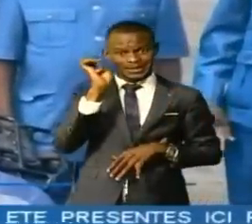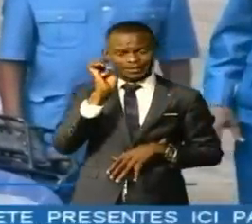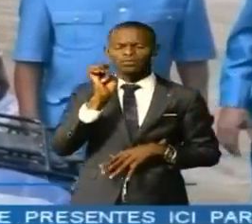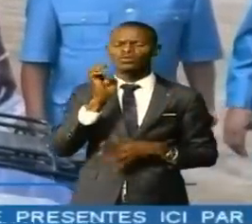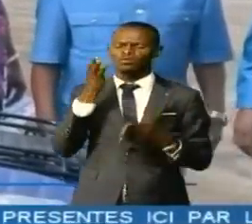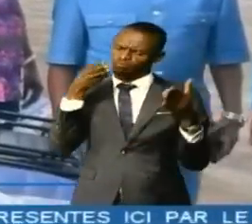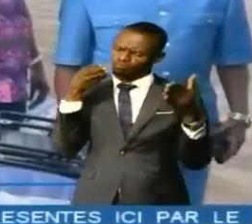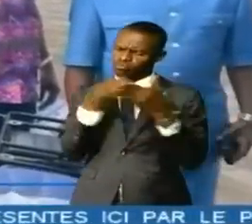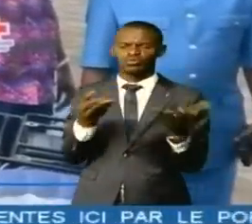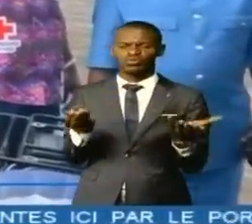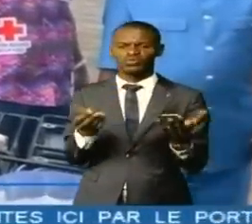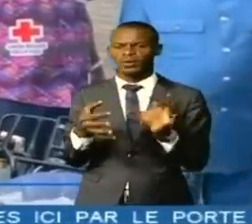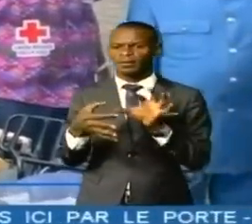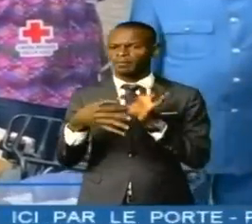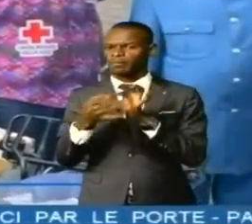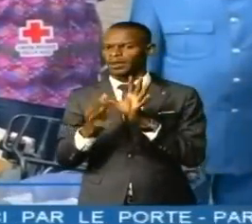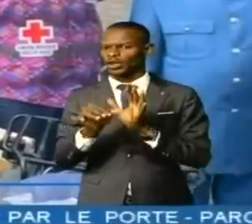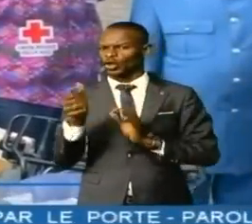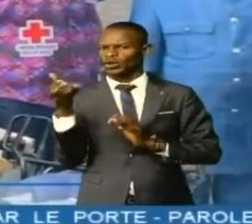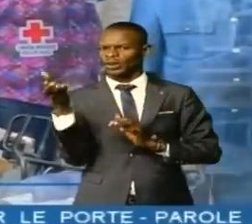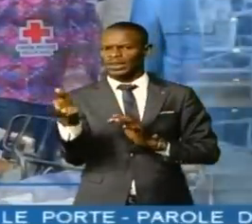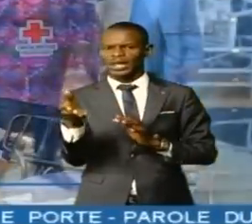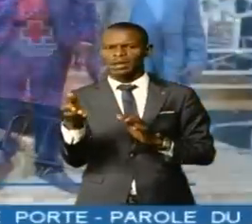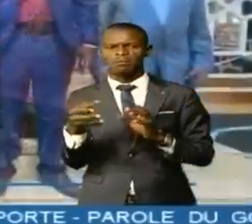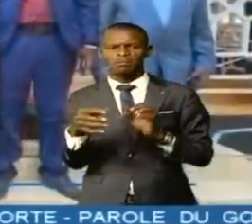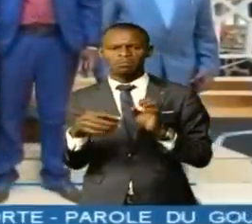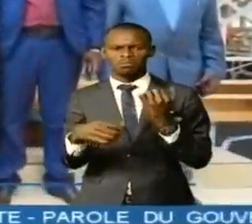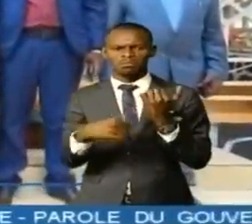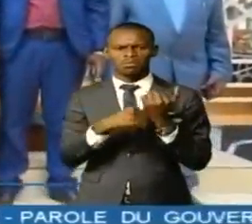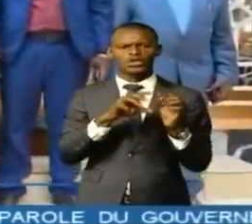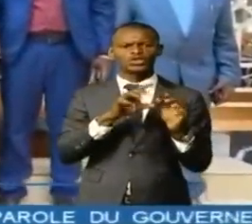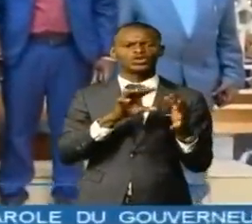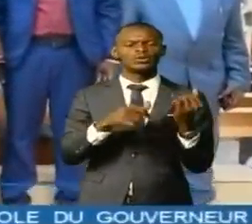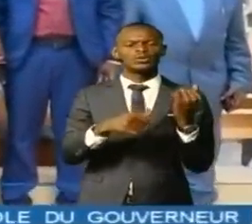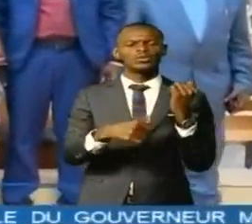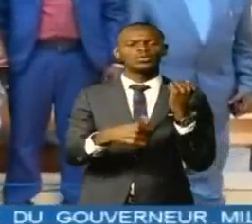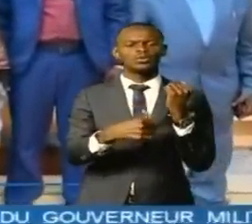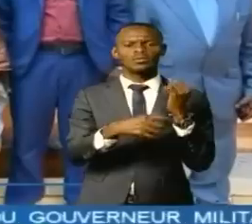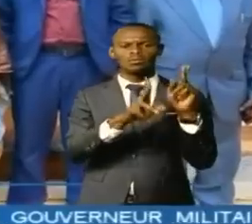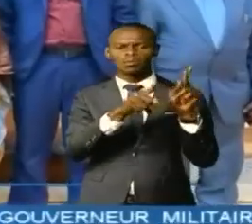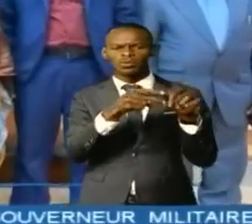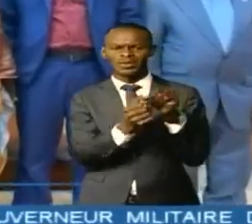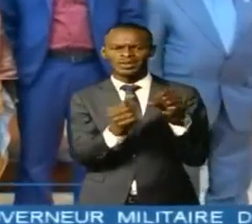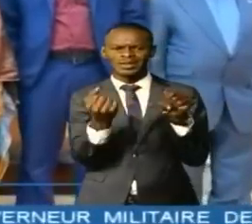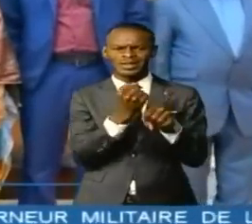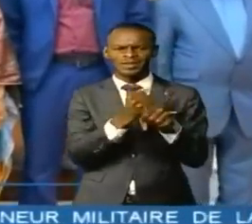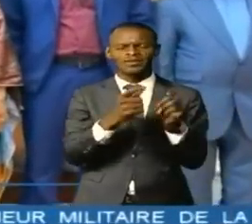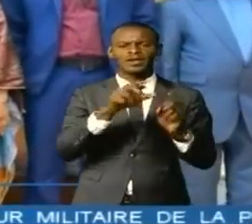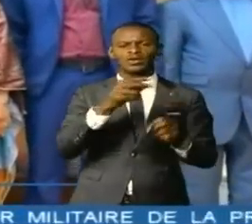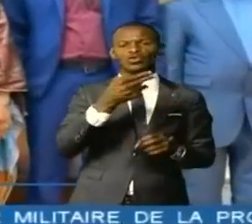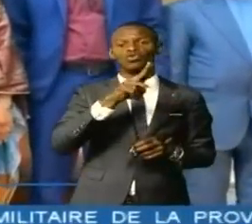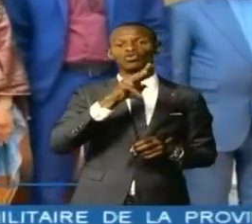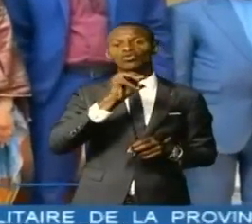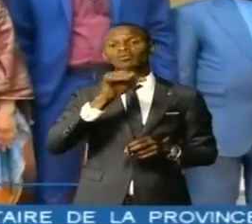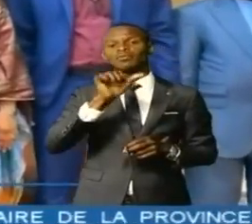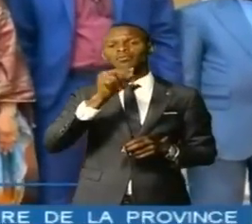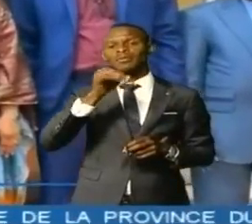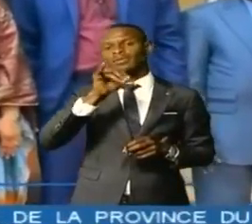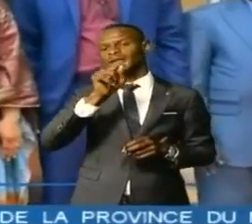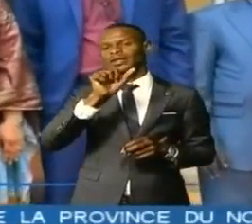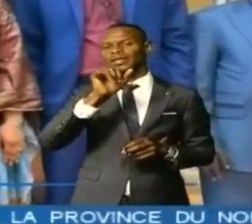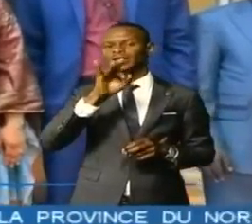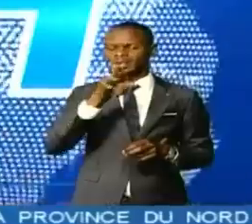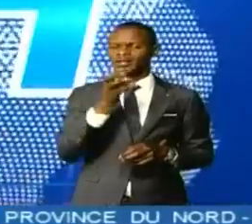partenaire du mouvement et d'autres acteurs humanitaires ainsi que les autorités sanitaires nationales pour contenir cette